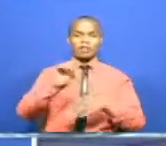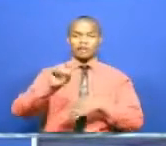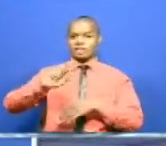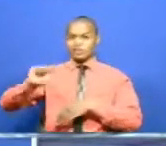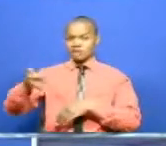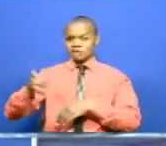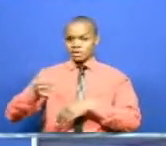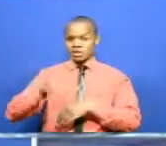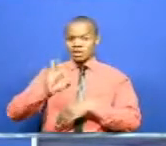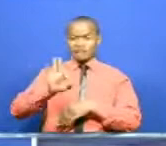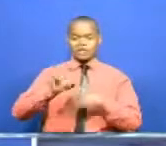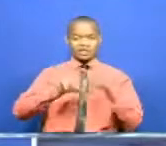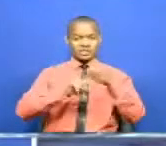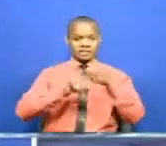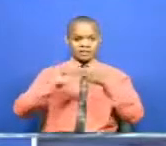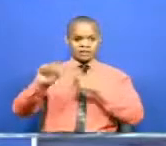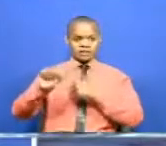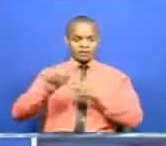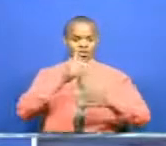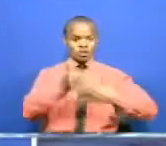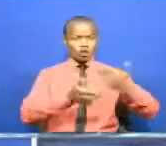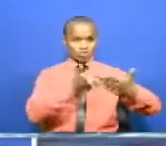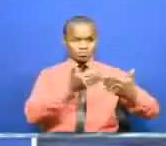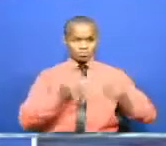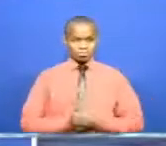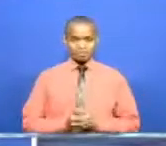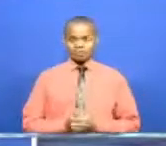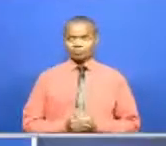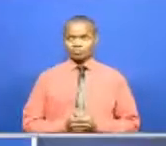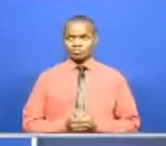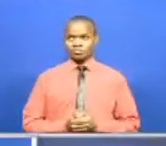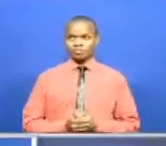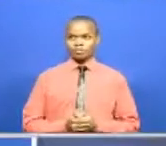30,365 jumla ya visa vya maambukizi hapa nchini.